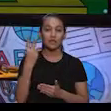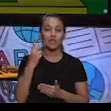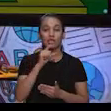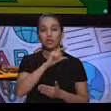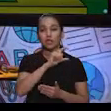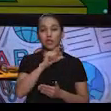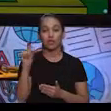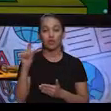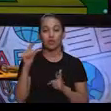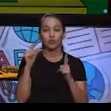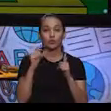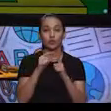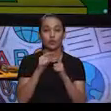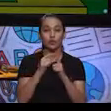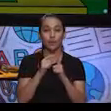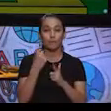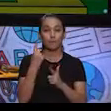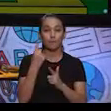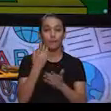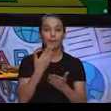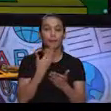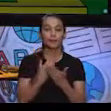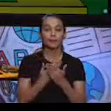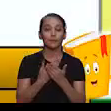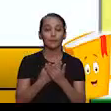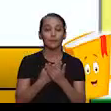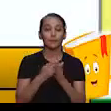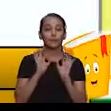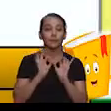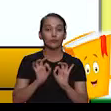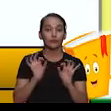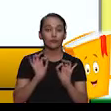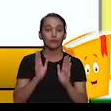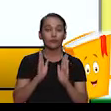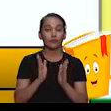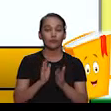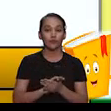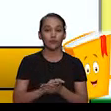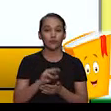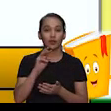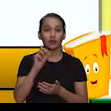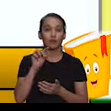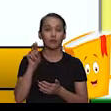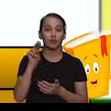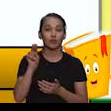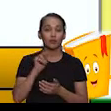1 va 2 qatordagi so'zlarning bittadanini tushuntirib bersam. Demak, mart